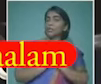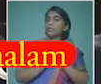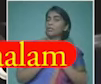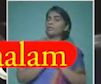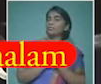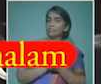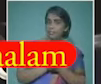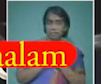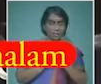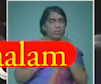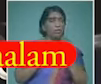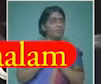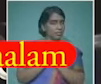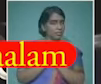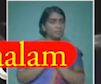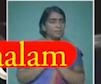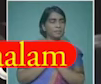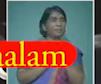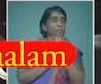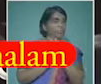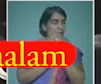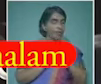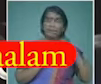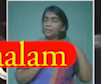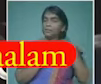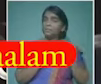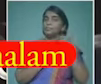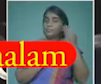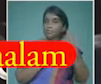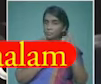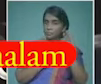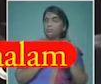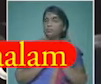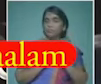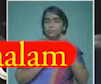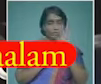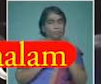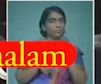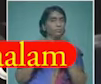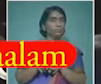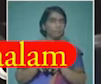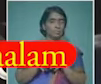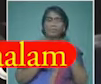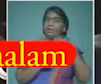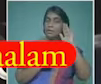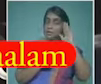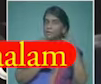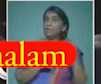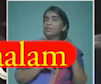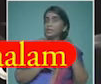கொண்டிருக்கின்றது. தொல்பொருள் இடம் என்று குறிப்பிட்ட பகுதியை அடையாளப்படுத்துவதும் அதற்கு பிற்பாடு அதனை மெல்ல பௌத்த